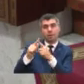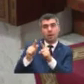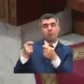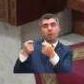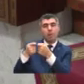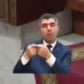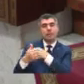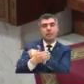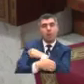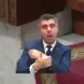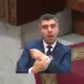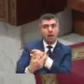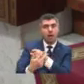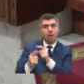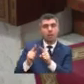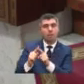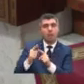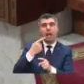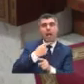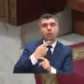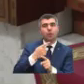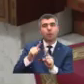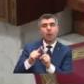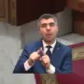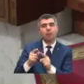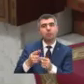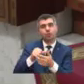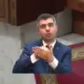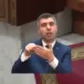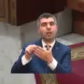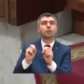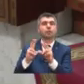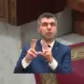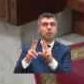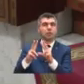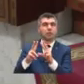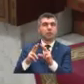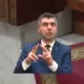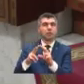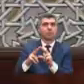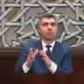ودارت فراس كبدانه غتشري. فيما يتعلق بطبيعه الحال واحد العدد ديال شكرا لك سيد الوزير.